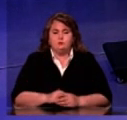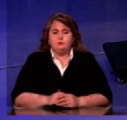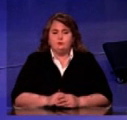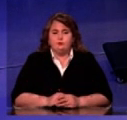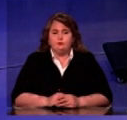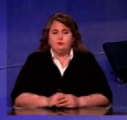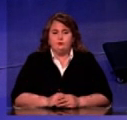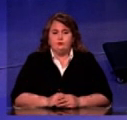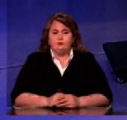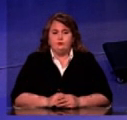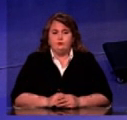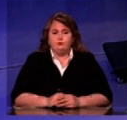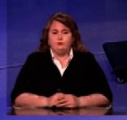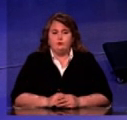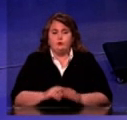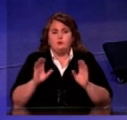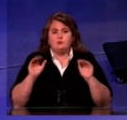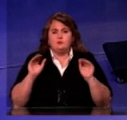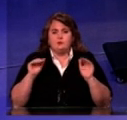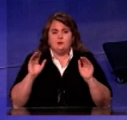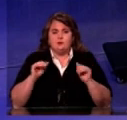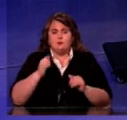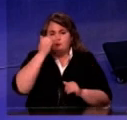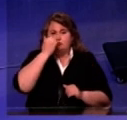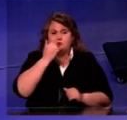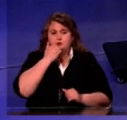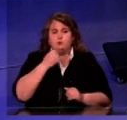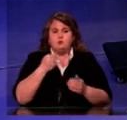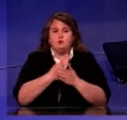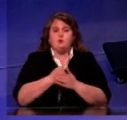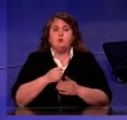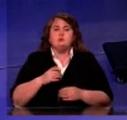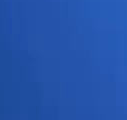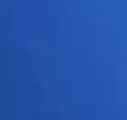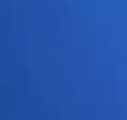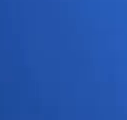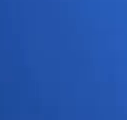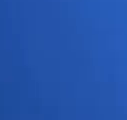До свидания, спасибо, до следующих встреч.